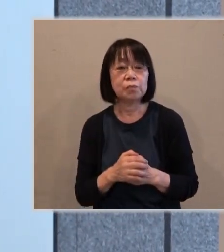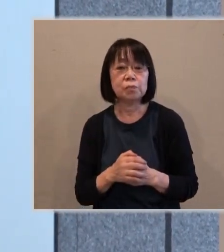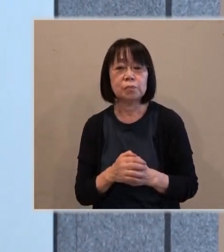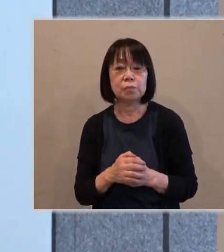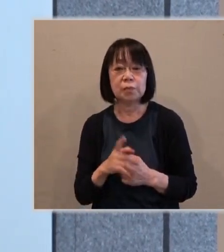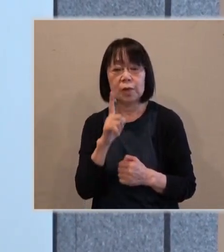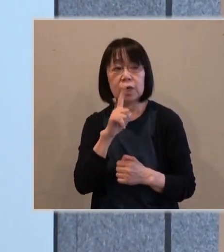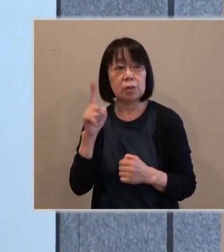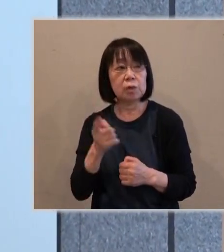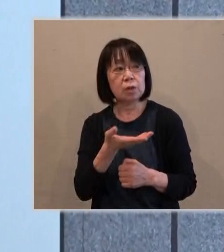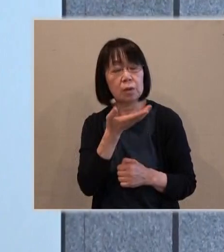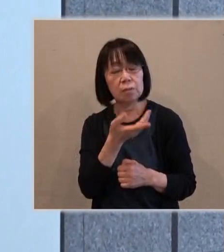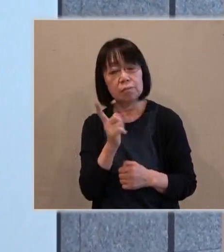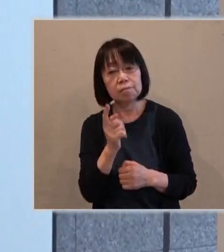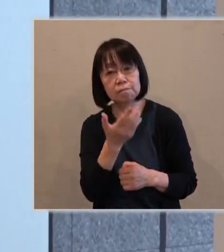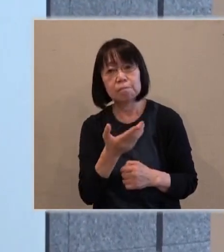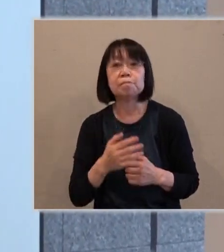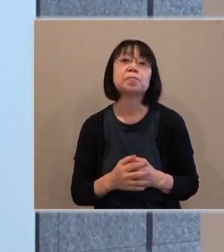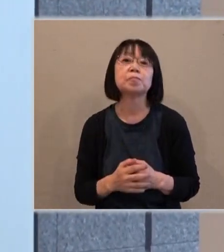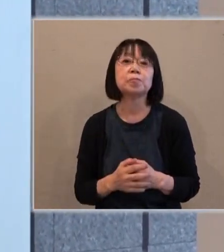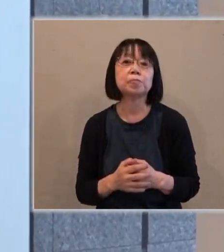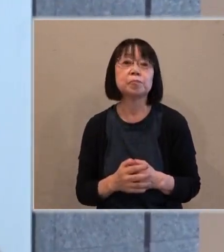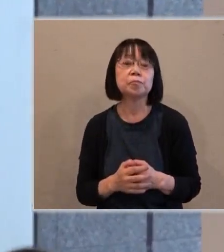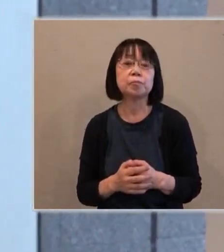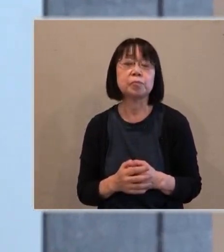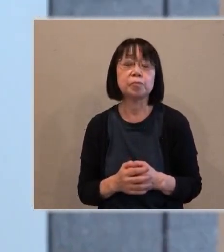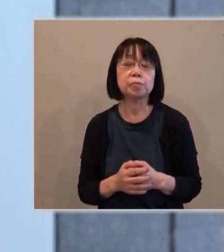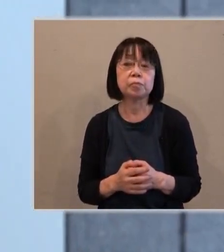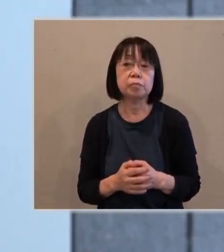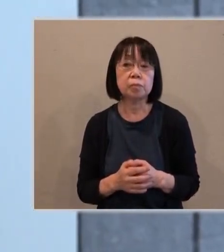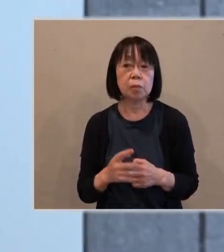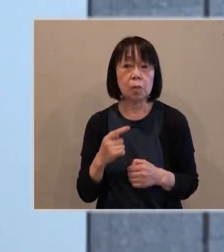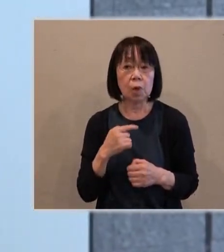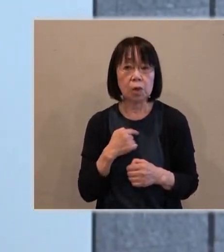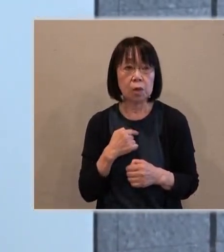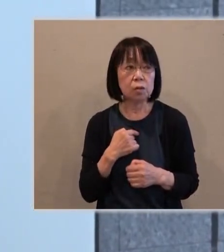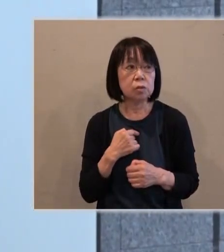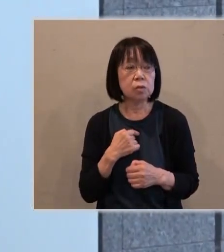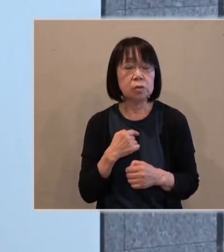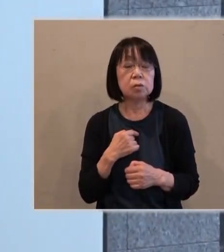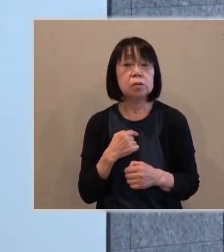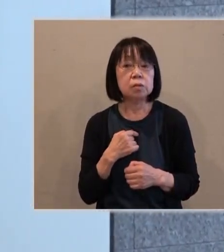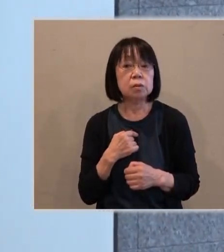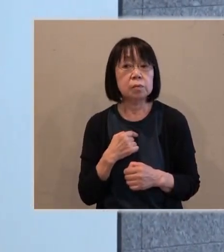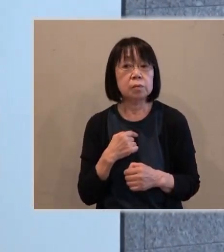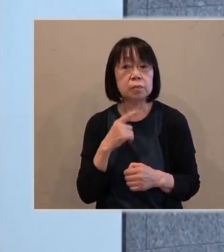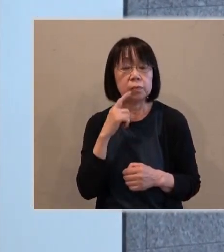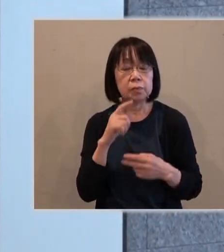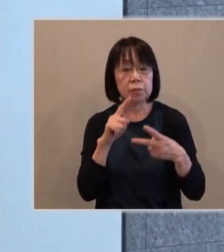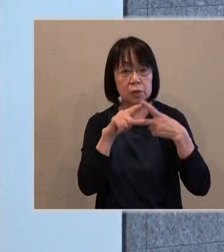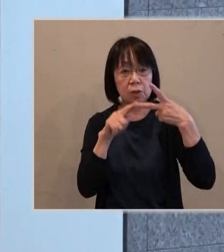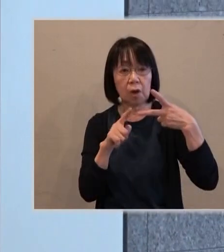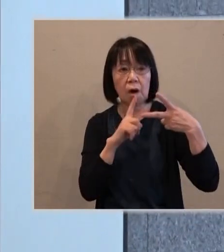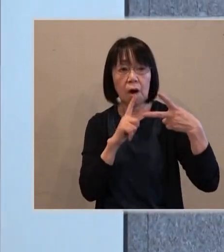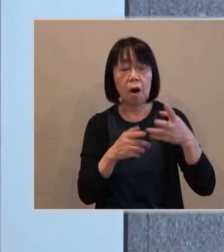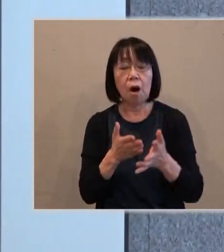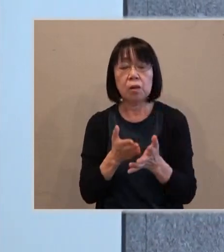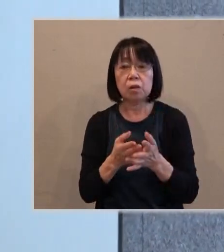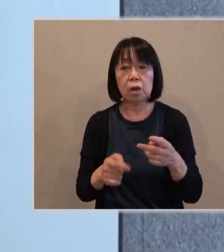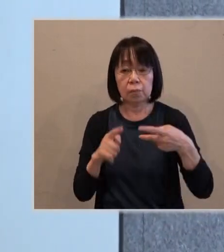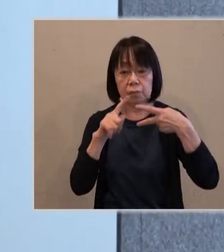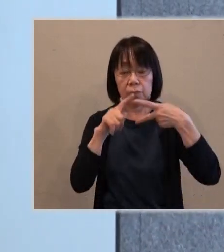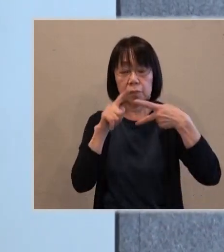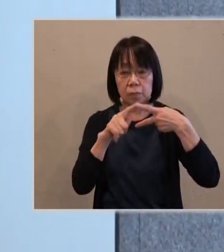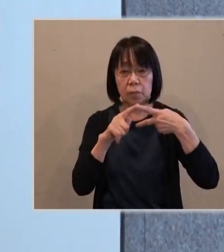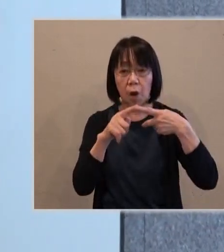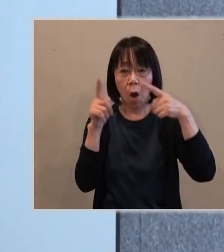といいですか。 はい、ありがとうございます。私2点お話ししたいなと思って、1点目があの公式のボランティアの時の